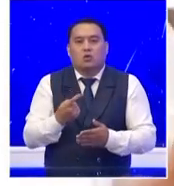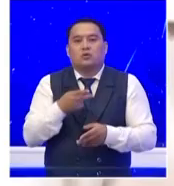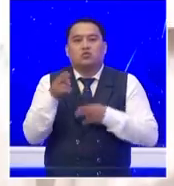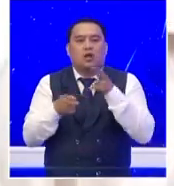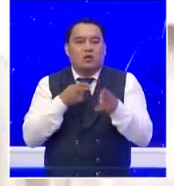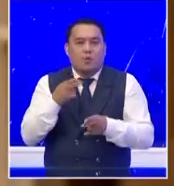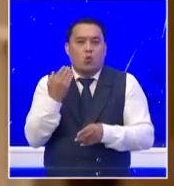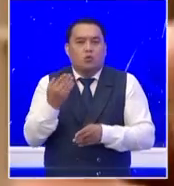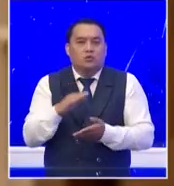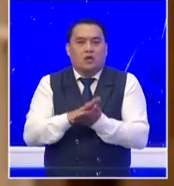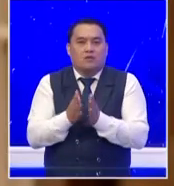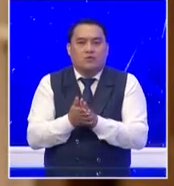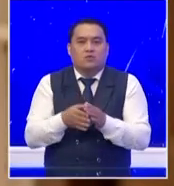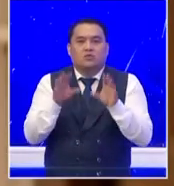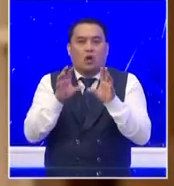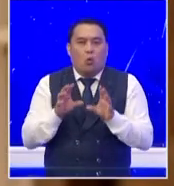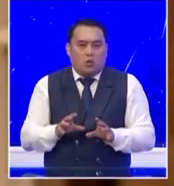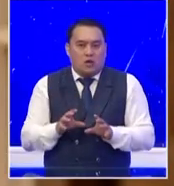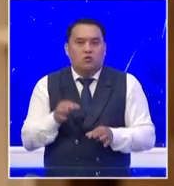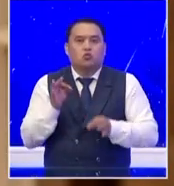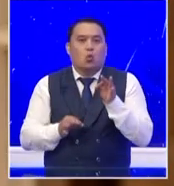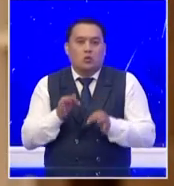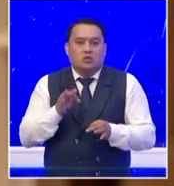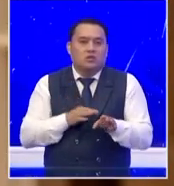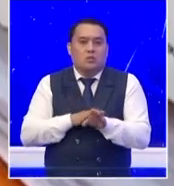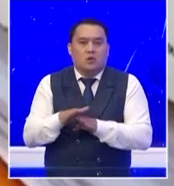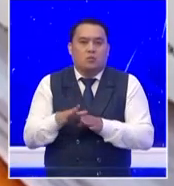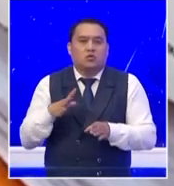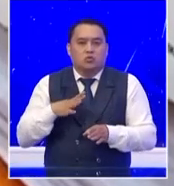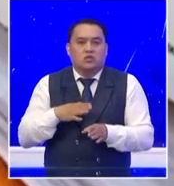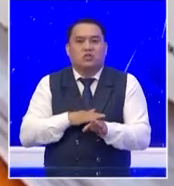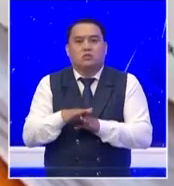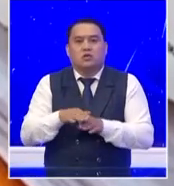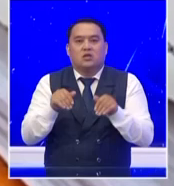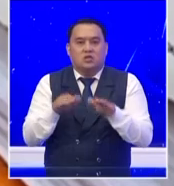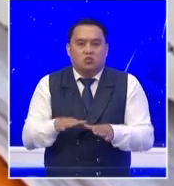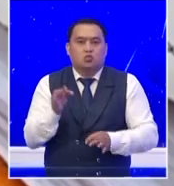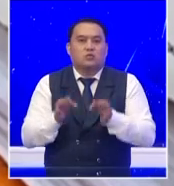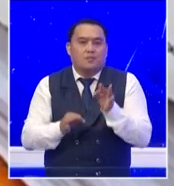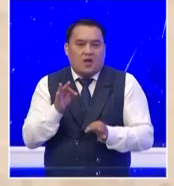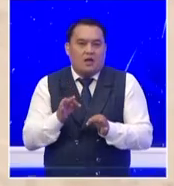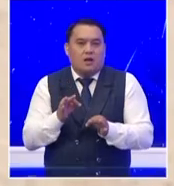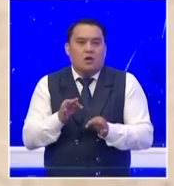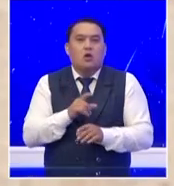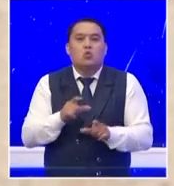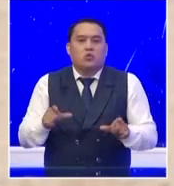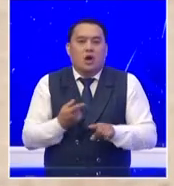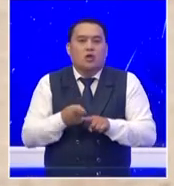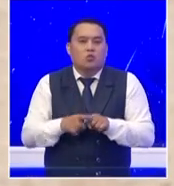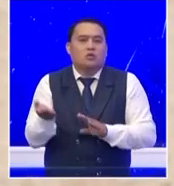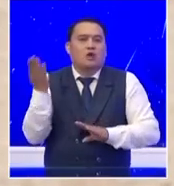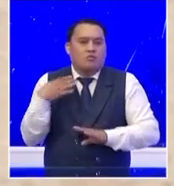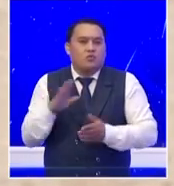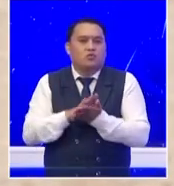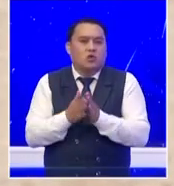апелляцию, и там сделку признали законной. А потом судебный исполнитель пришел исполнить решение суда. Люди, которые когда-то